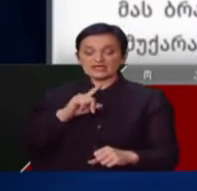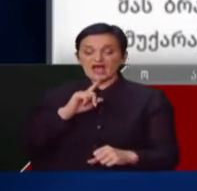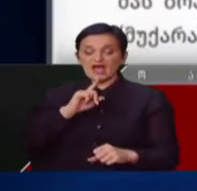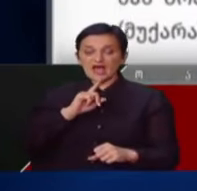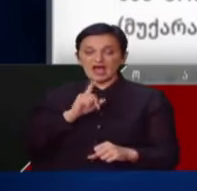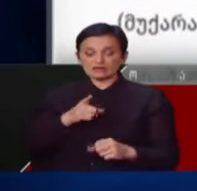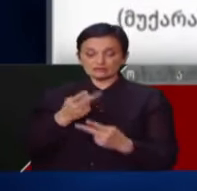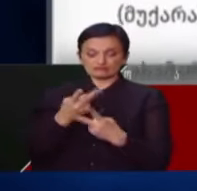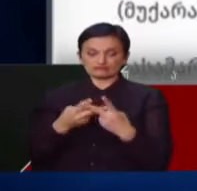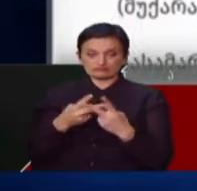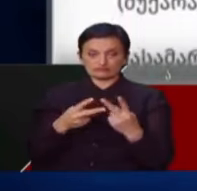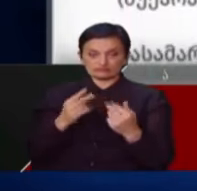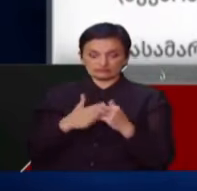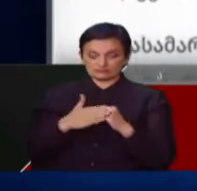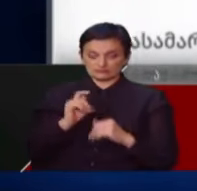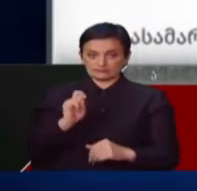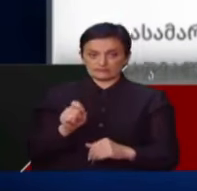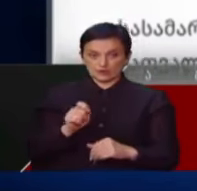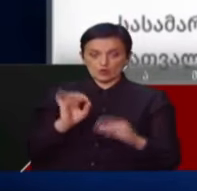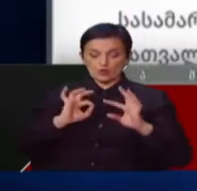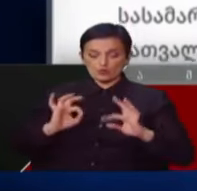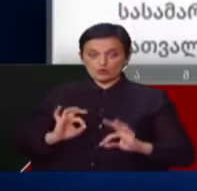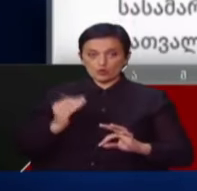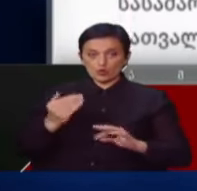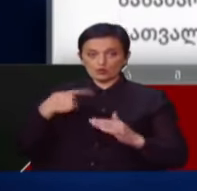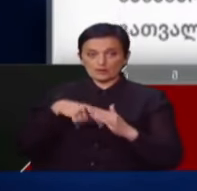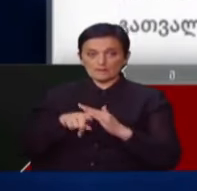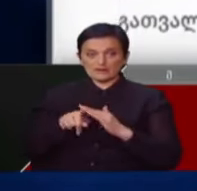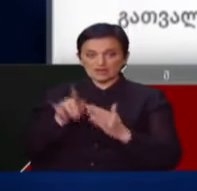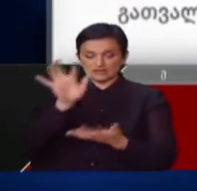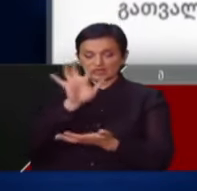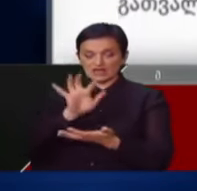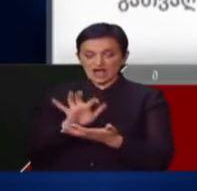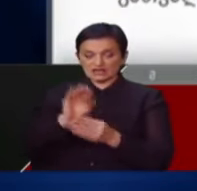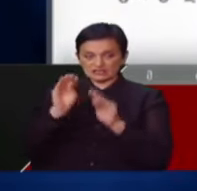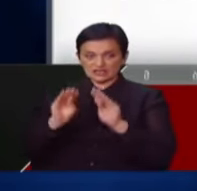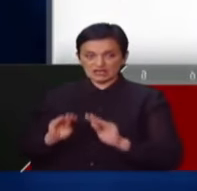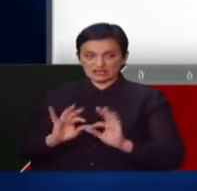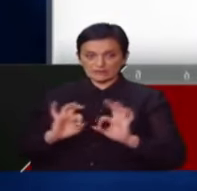წლით თავისუფლების აღკვეთა განუსაზღვრა. ნათქვამია პროკურატურის მიერ გავრცელებულ განცხადებაში.